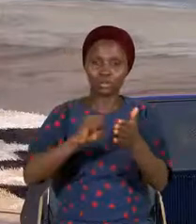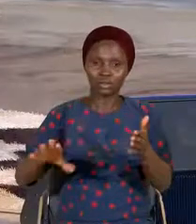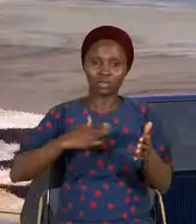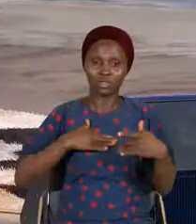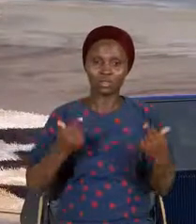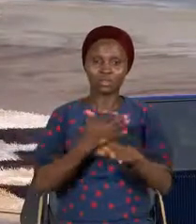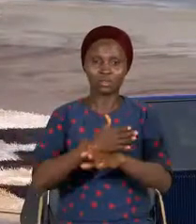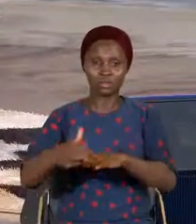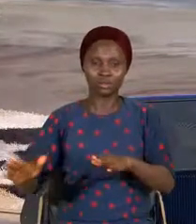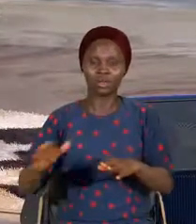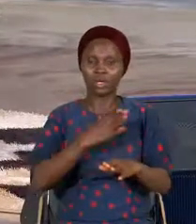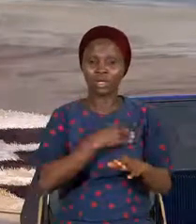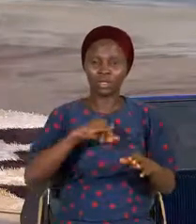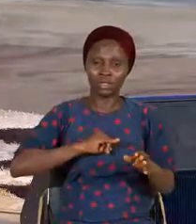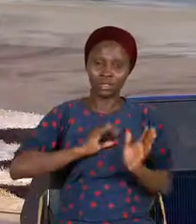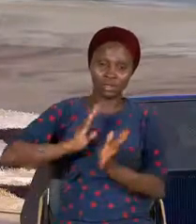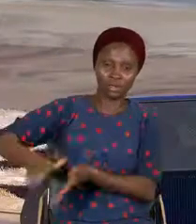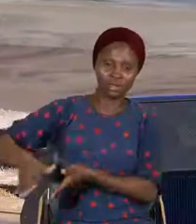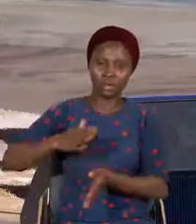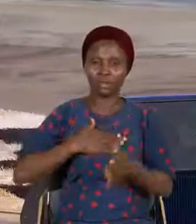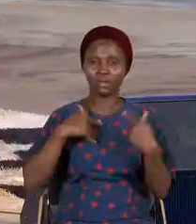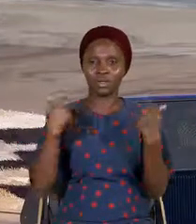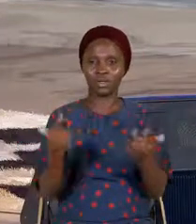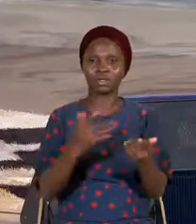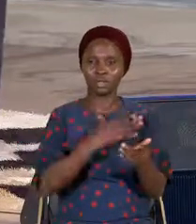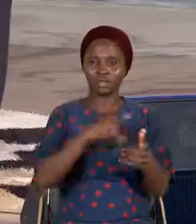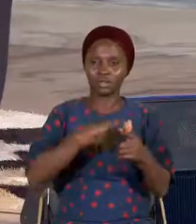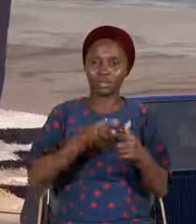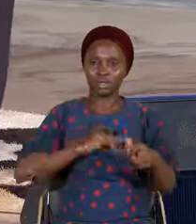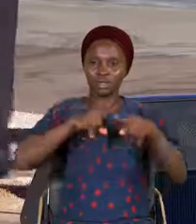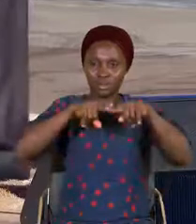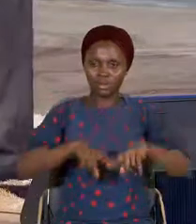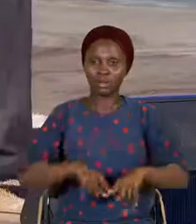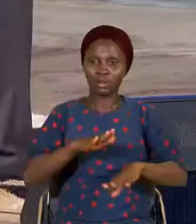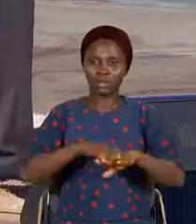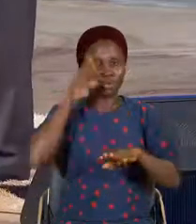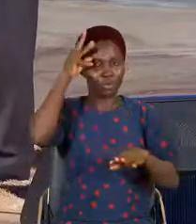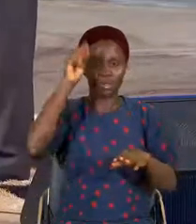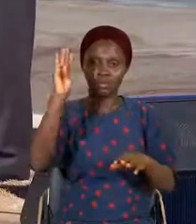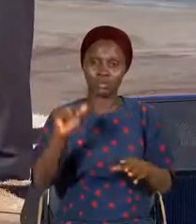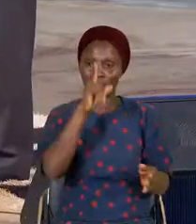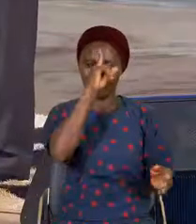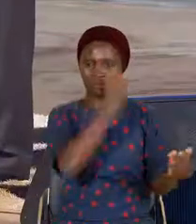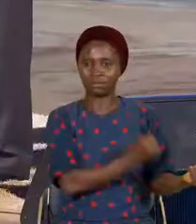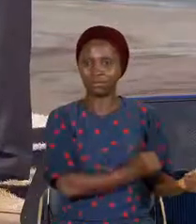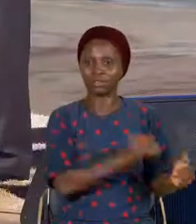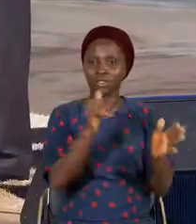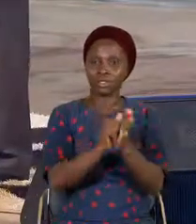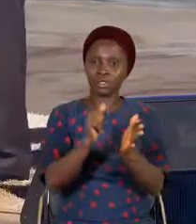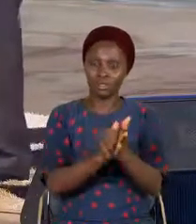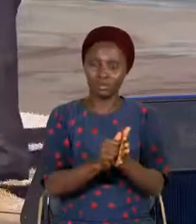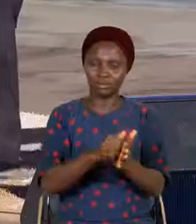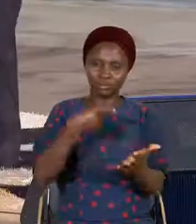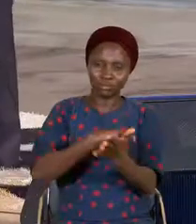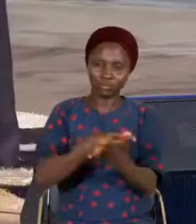a ôté tous mes péchés. Je laisse tomber tous mes péchés et maintenant je dépend de lui par la foi. Cet évangile,